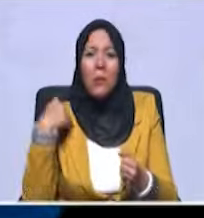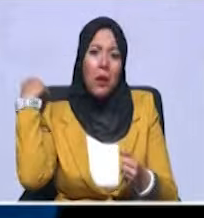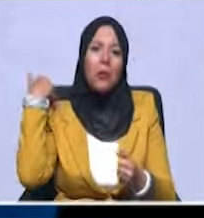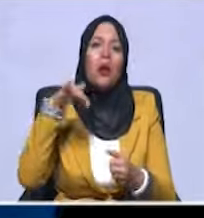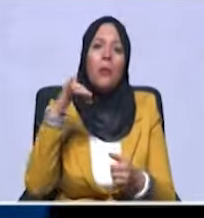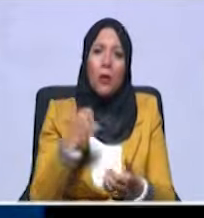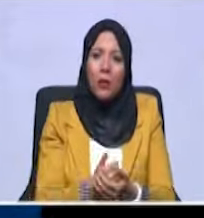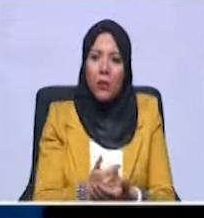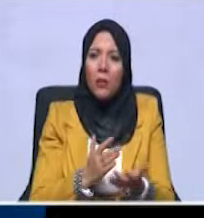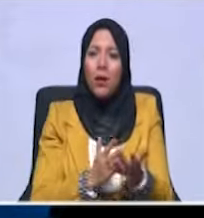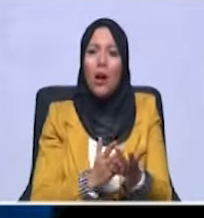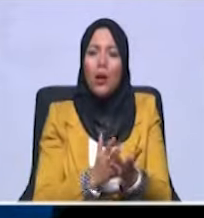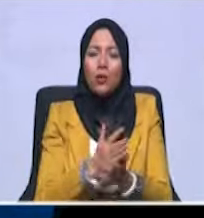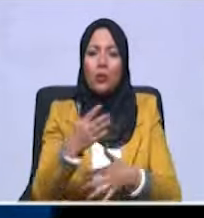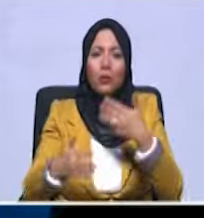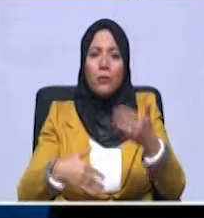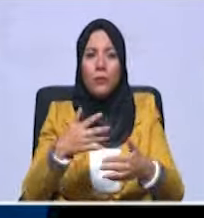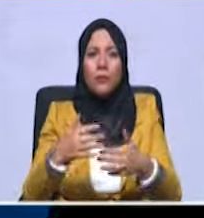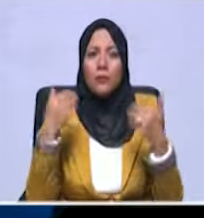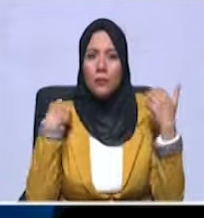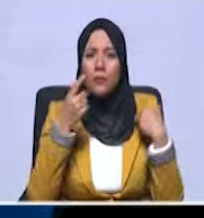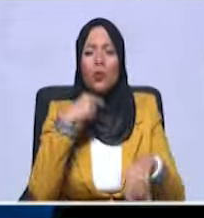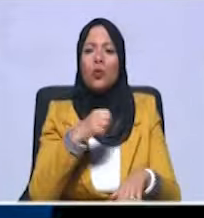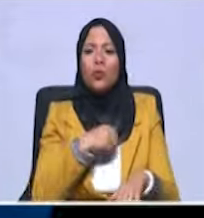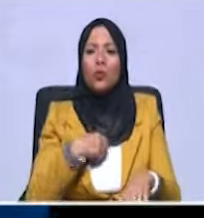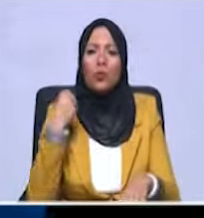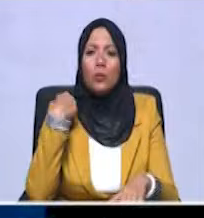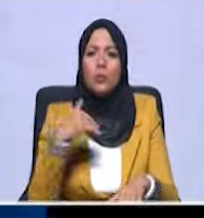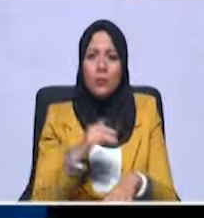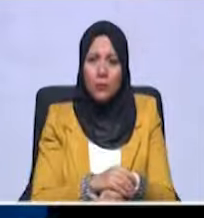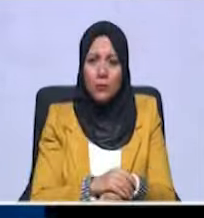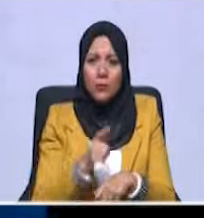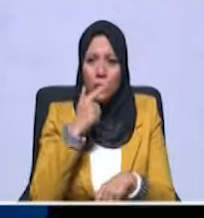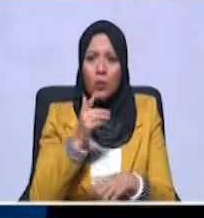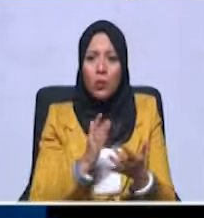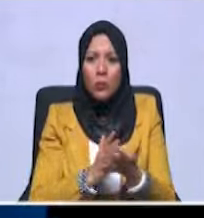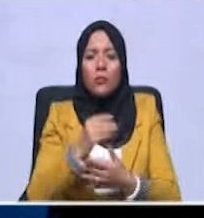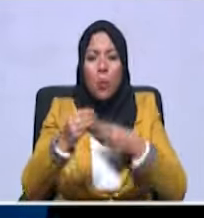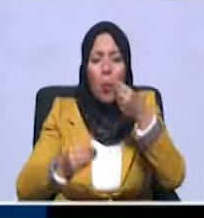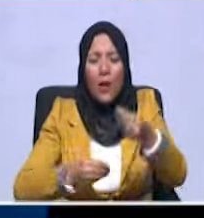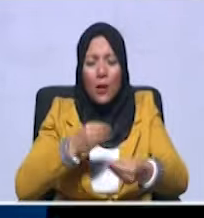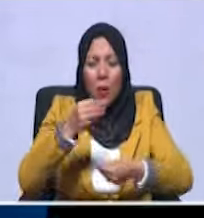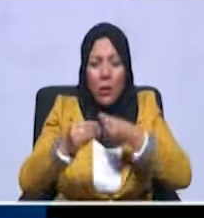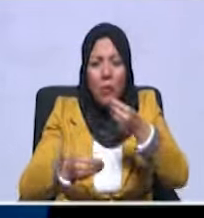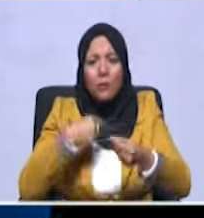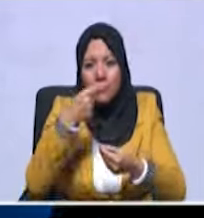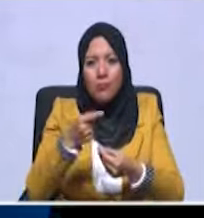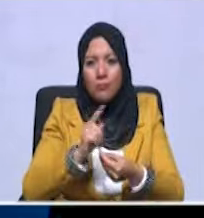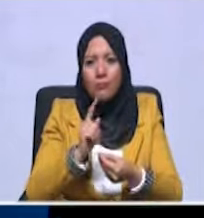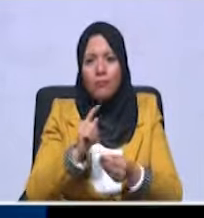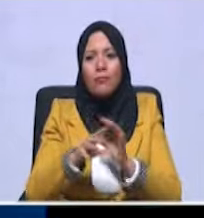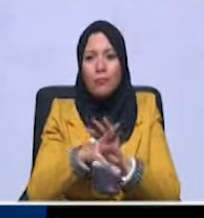بيوجعني، ما انا على طول بقى بروح للدكاتره وضهري بيوجعني. فكنت بعالج العرض وليس